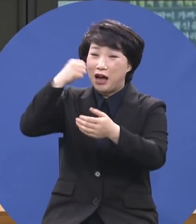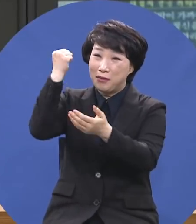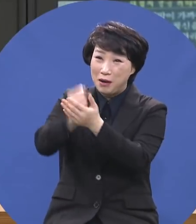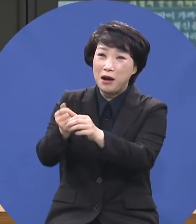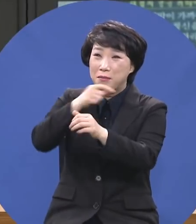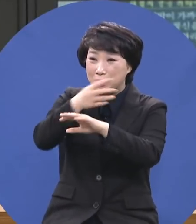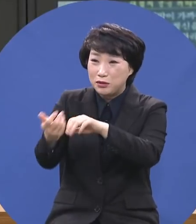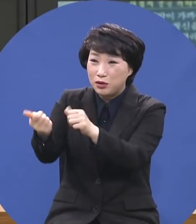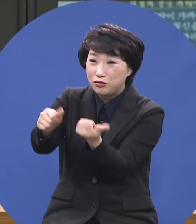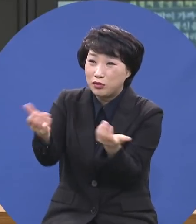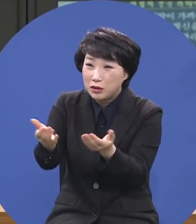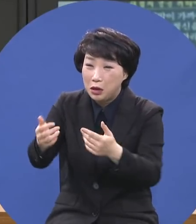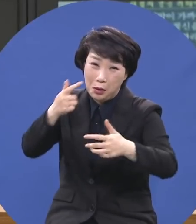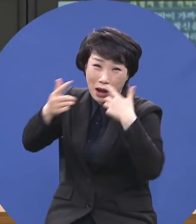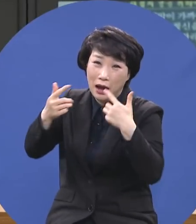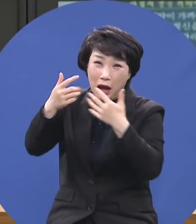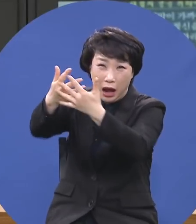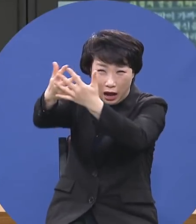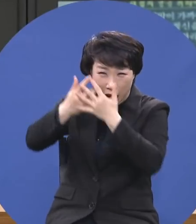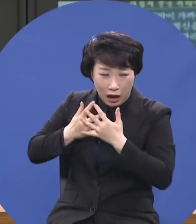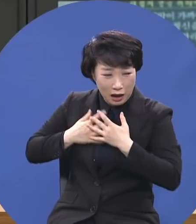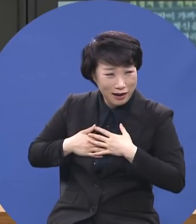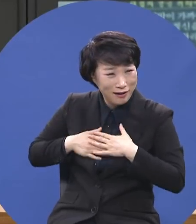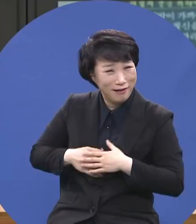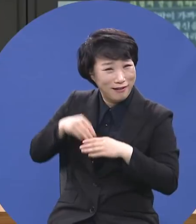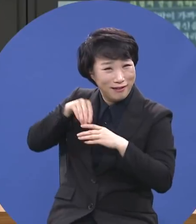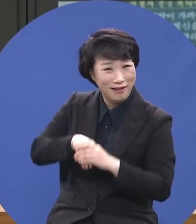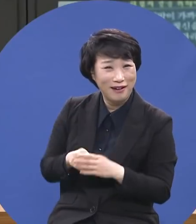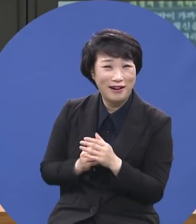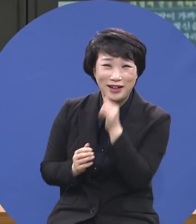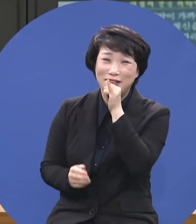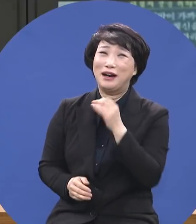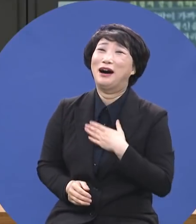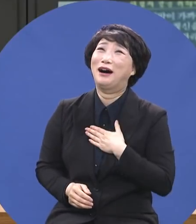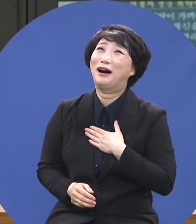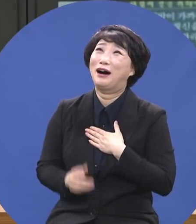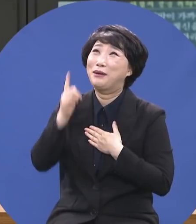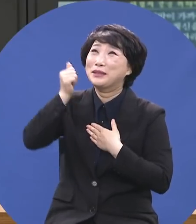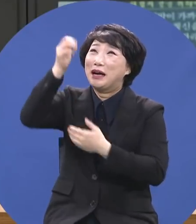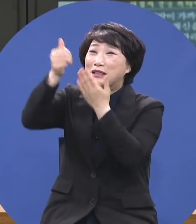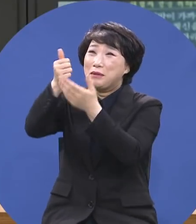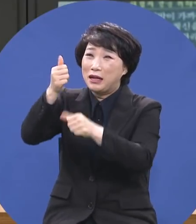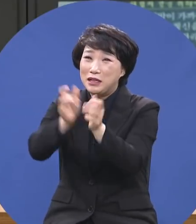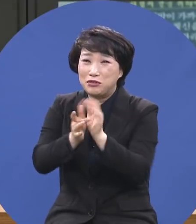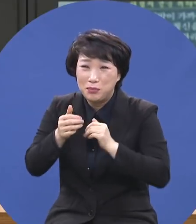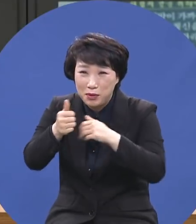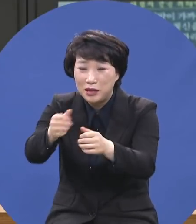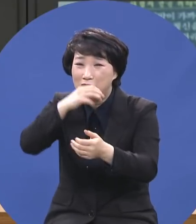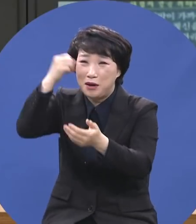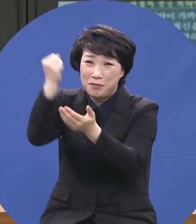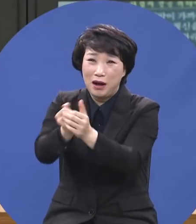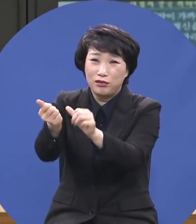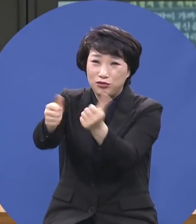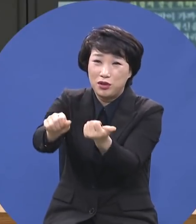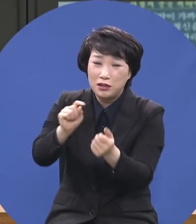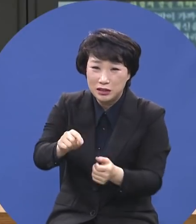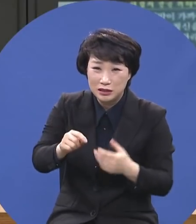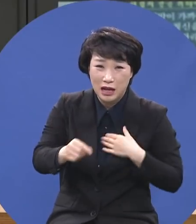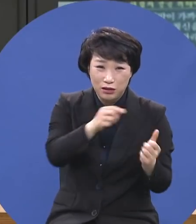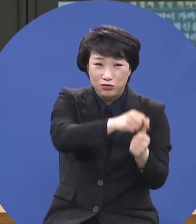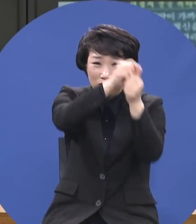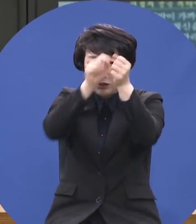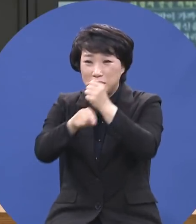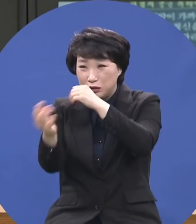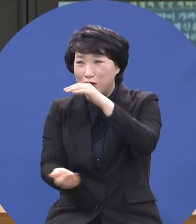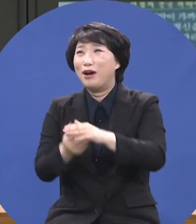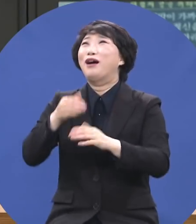죽으심이 선명하게 내 안에 이루어지고 아버지가 아들을 죽여서 그 뜻을 구원의 뜻을 이루신 것이